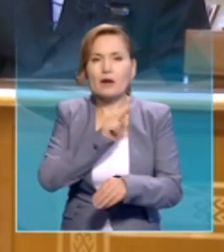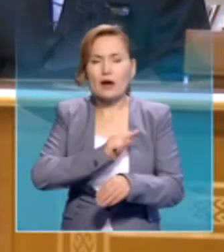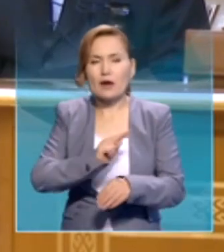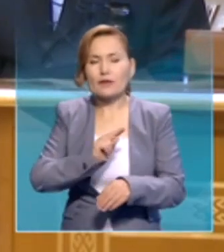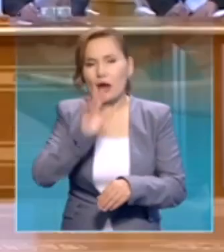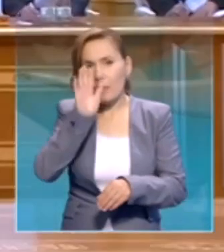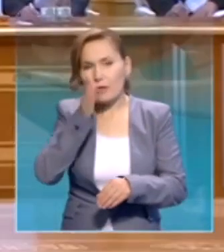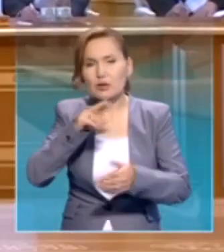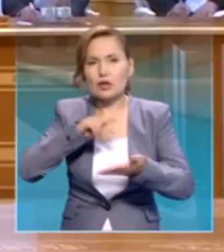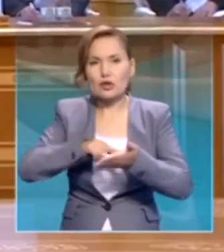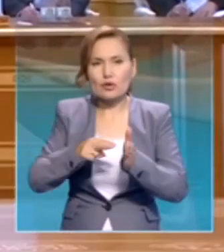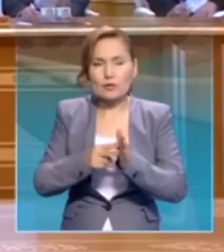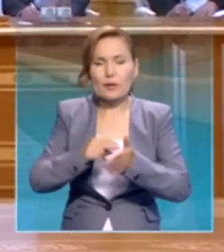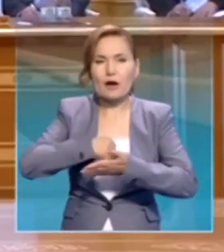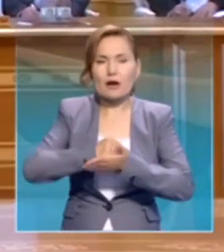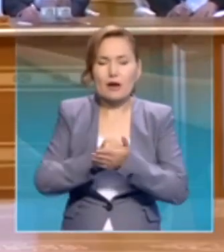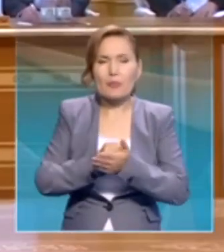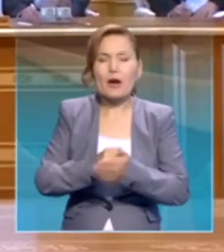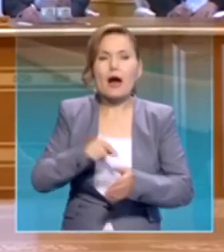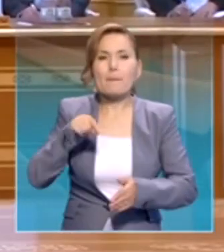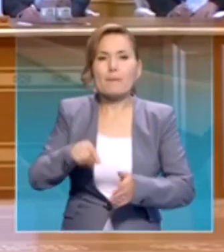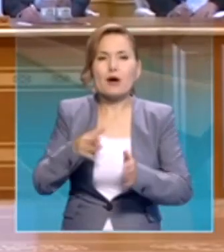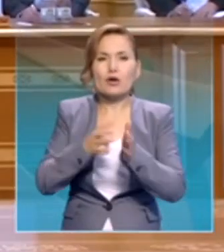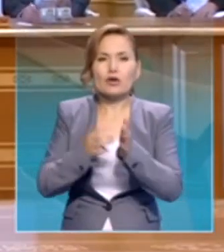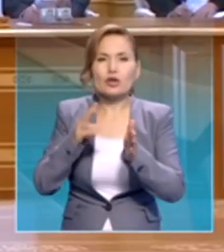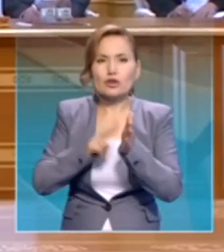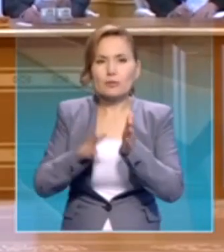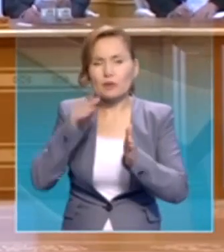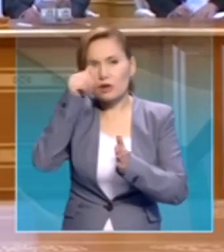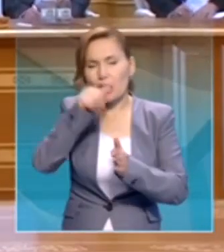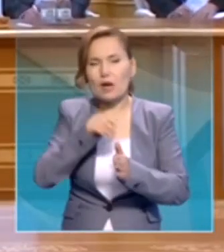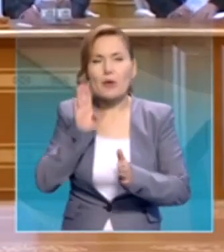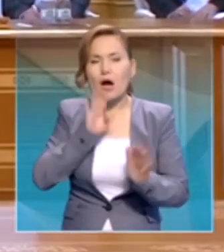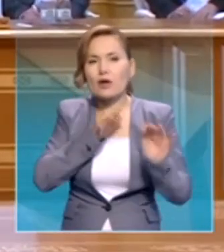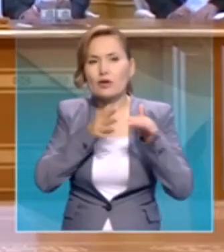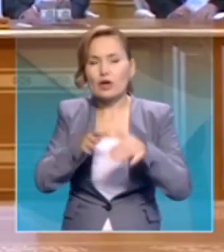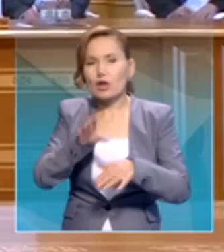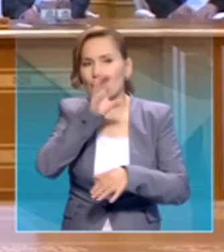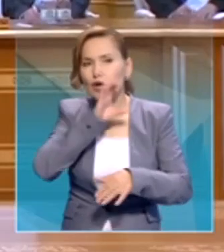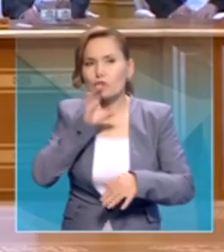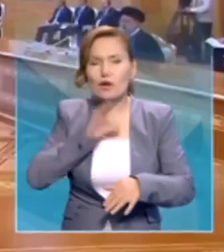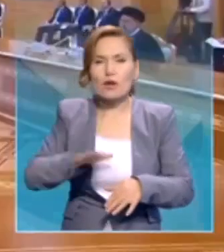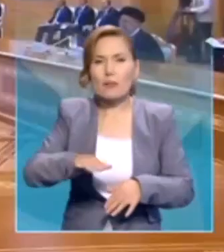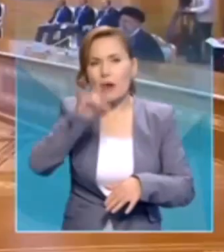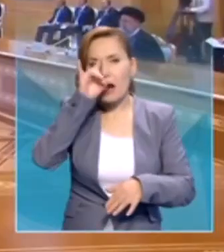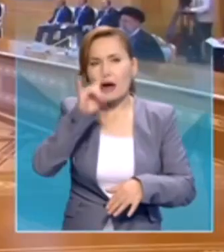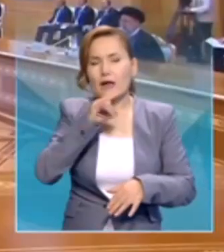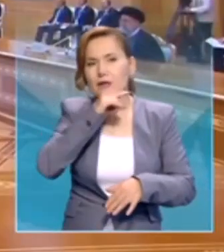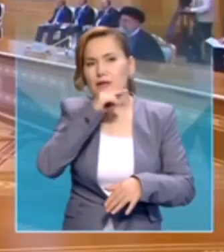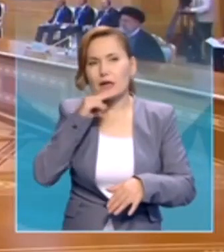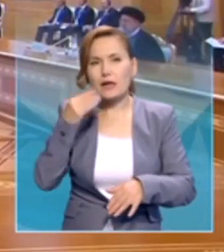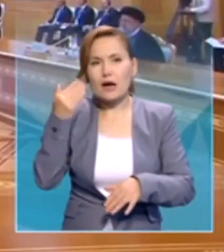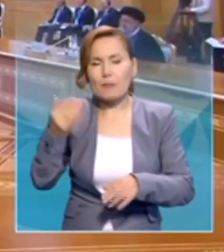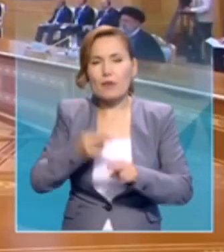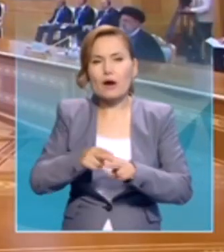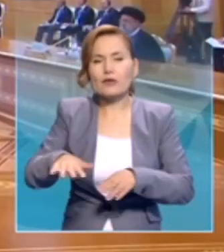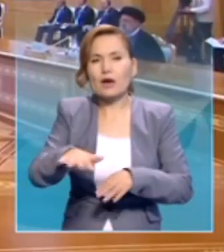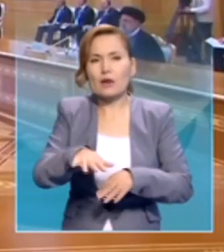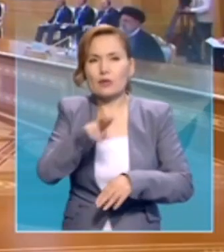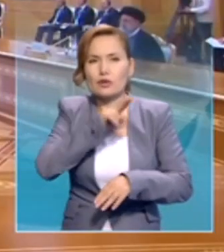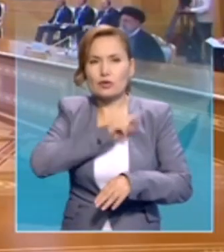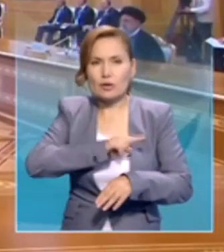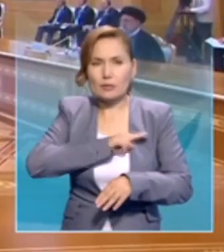жоспары бекітілді. Сонымен қатар, 1974 жылдан бері теңіздің солтүстік бөлігінде Қазақстан мен Ресейдің қорықтық аймағы жұмыс